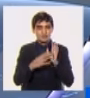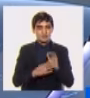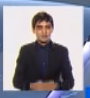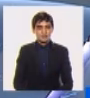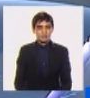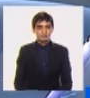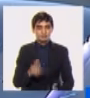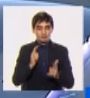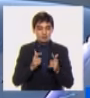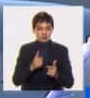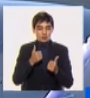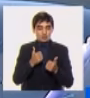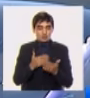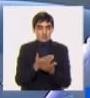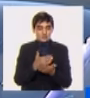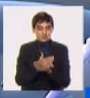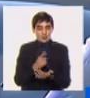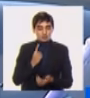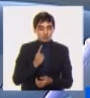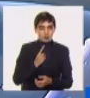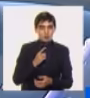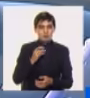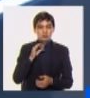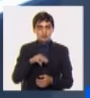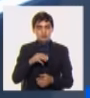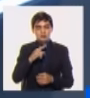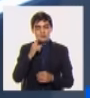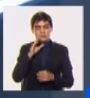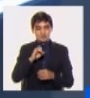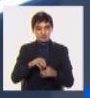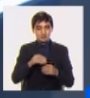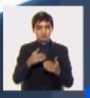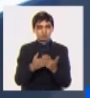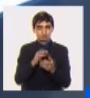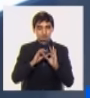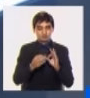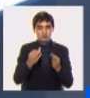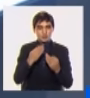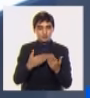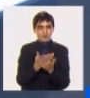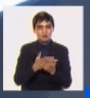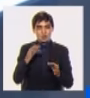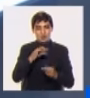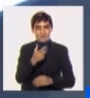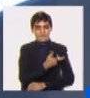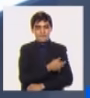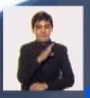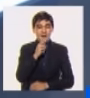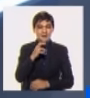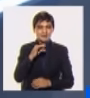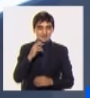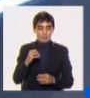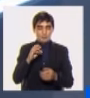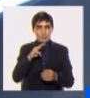действительно хорошая новость мадина ждем от вас ближайшее время подробная информация об испытаниях этой вакцины мадина